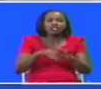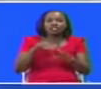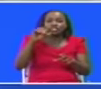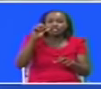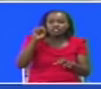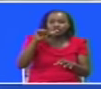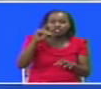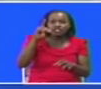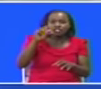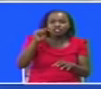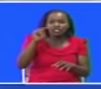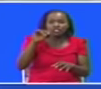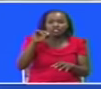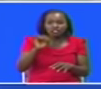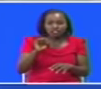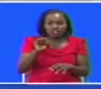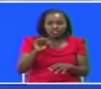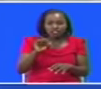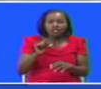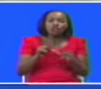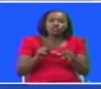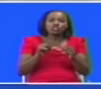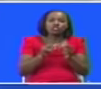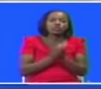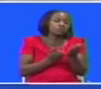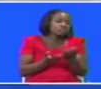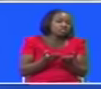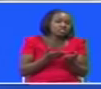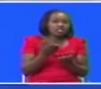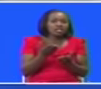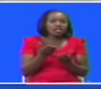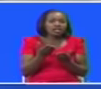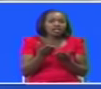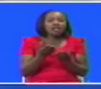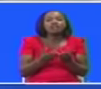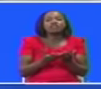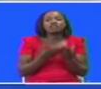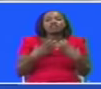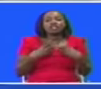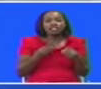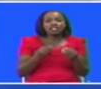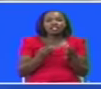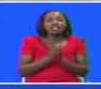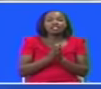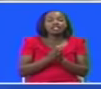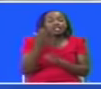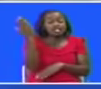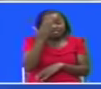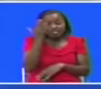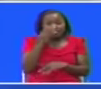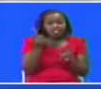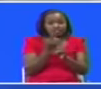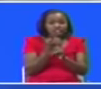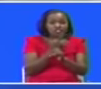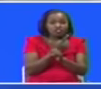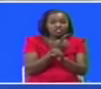kama sijakosea, na kawa anaendelea na shughuli zake za kutoa huduma za afya na vile vile kusomesha katika taasisi mbalimbali